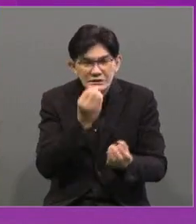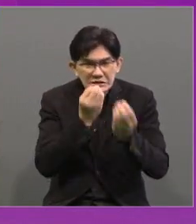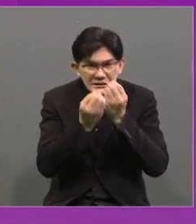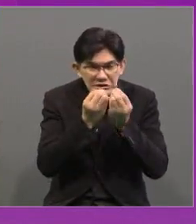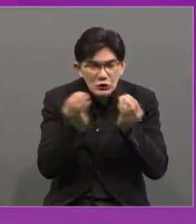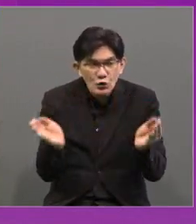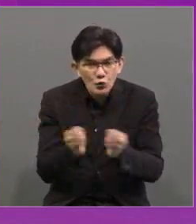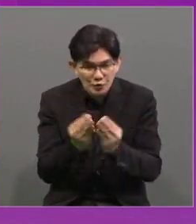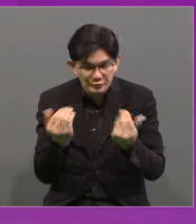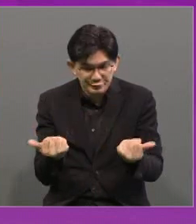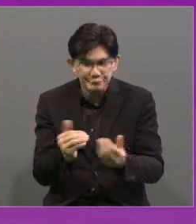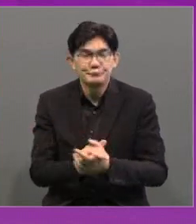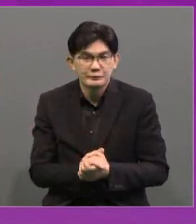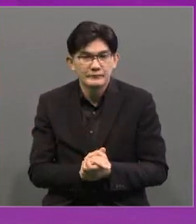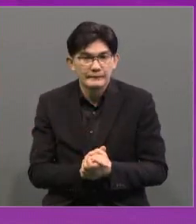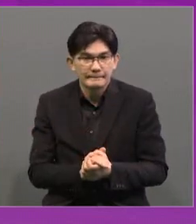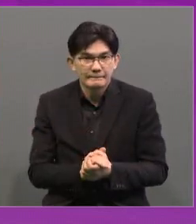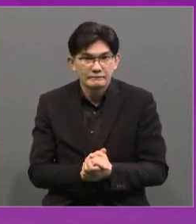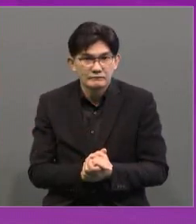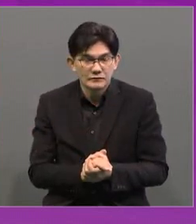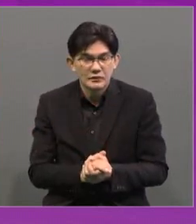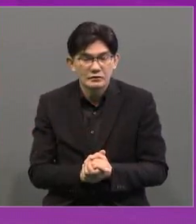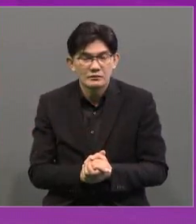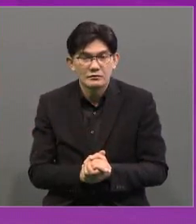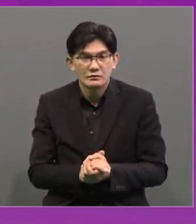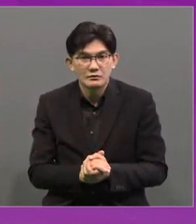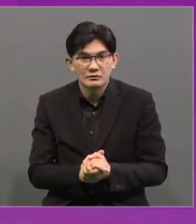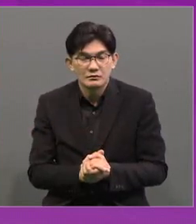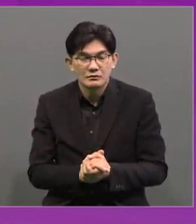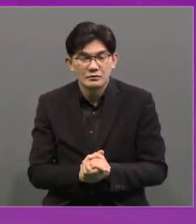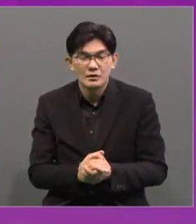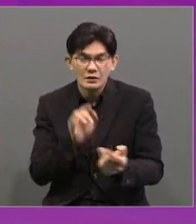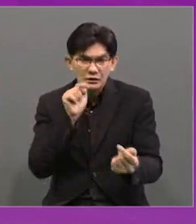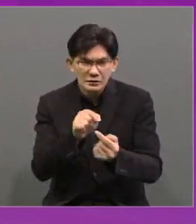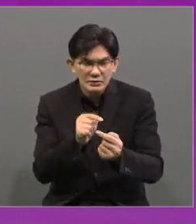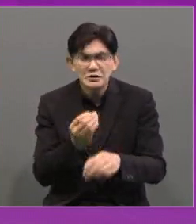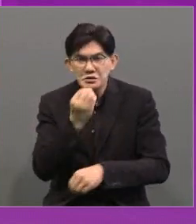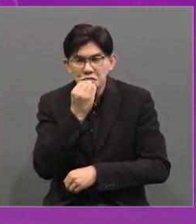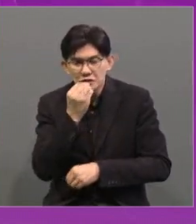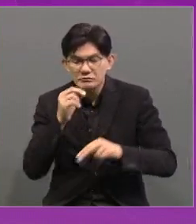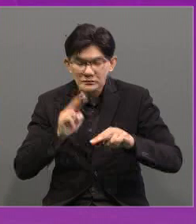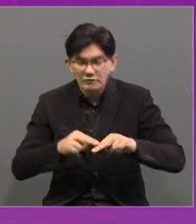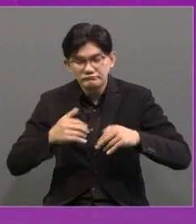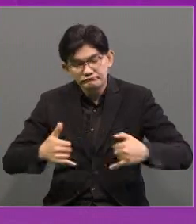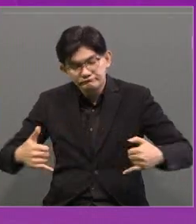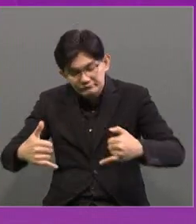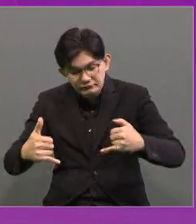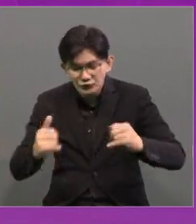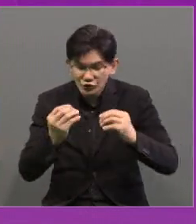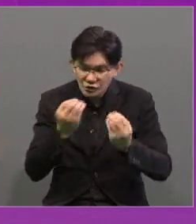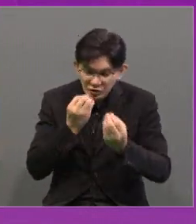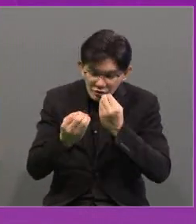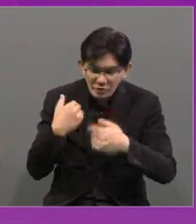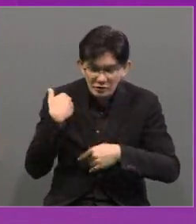วกันนะคะก็เอาไปกินข้าวกันเฉยๆก็เดินทางไปร่วมงานแต่ว่าพอไปถึงงานขณะที่นั่งกินข้าวกันอยู่เนี่ยทาง